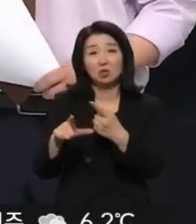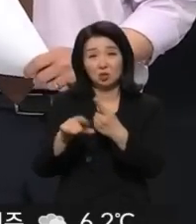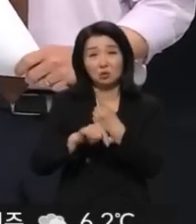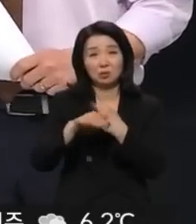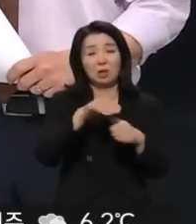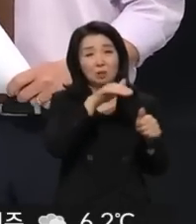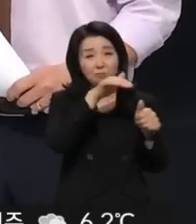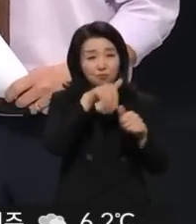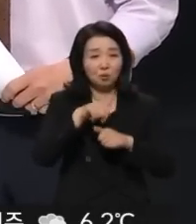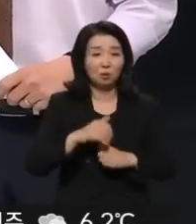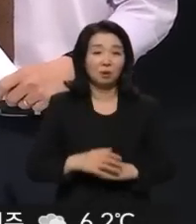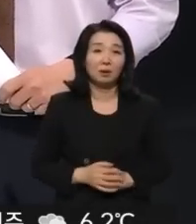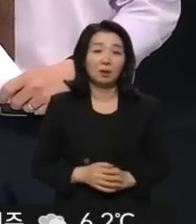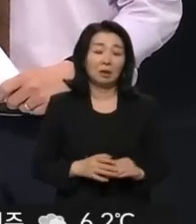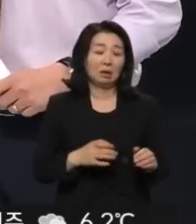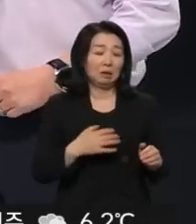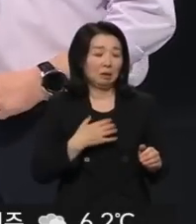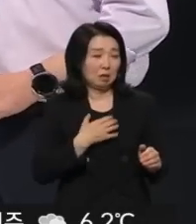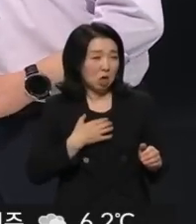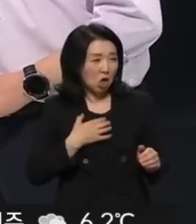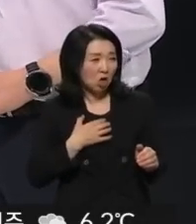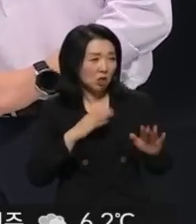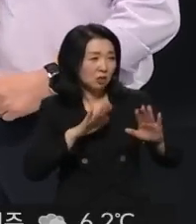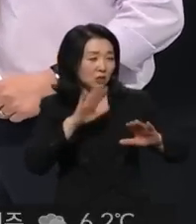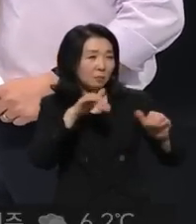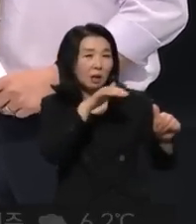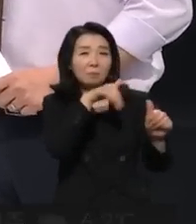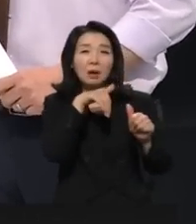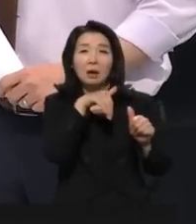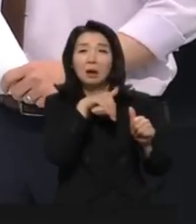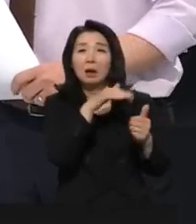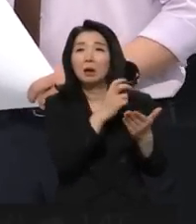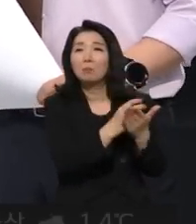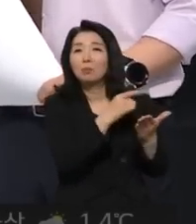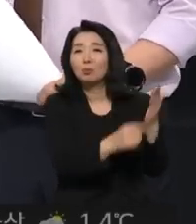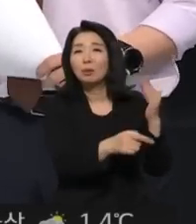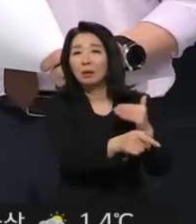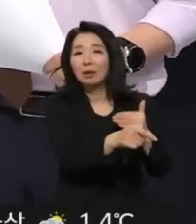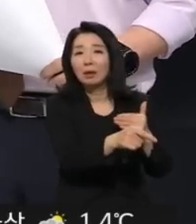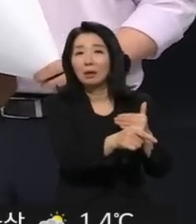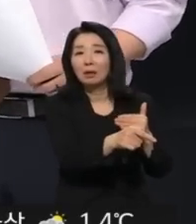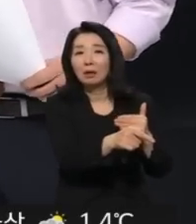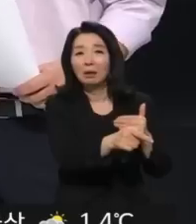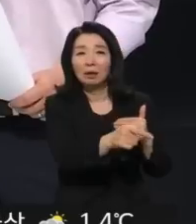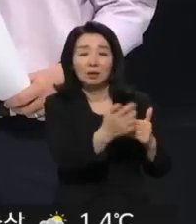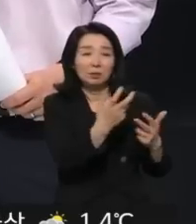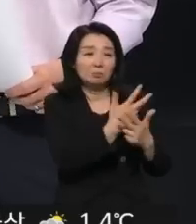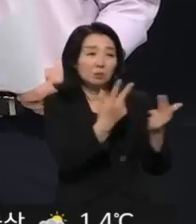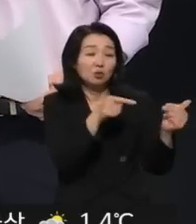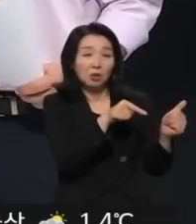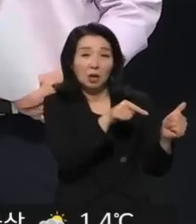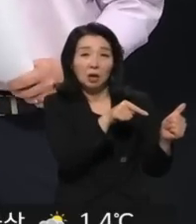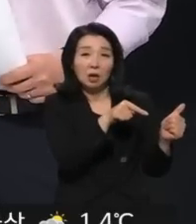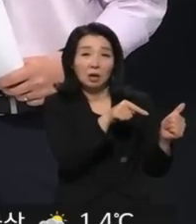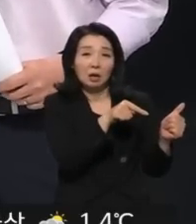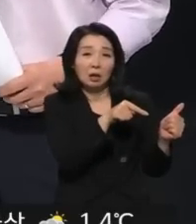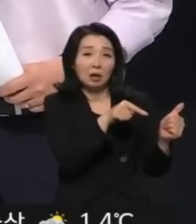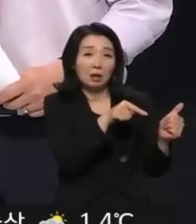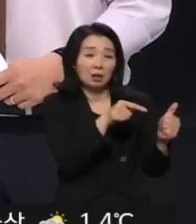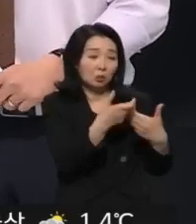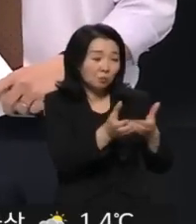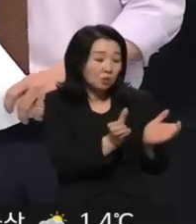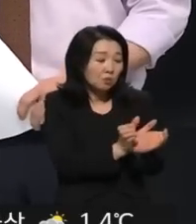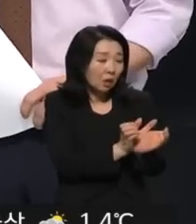우려가 현실이 된 이 대표의 사법 리스크. 민주당 내에선 리스크 해치 방법을 놓고